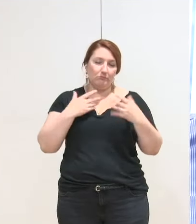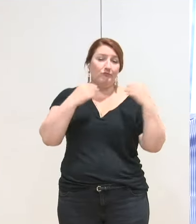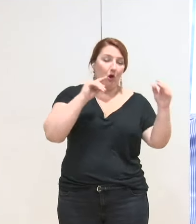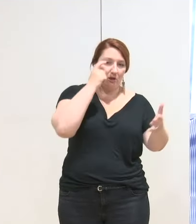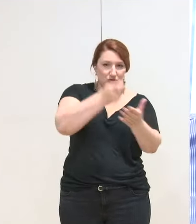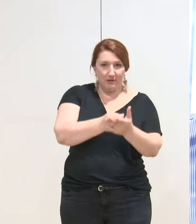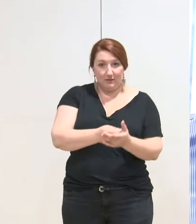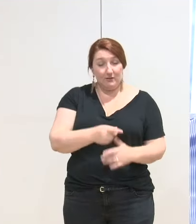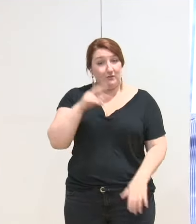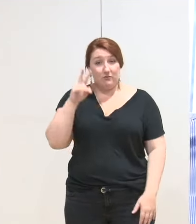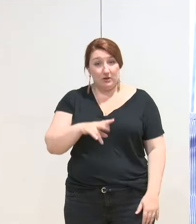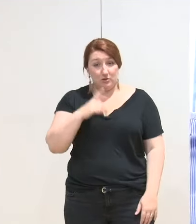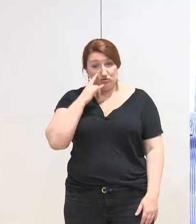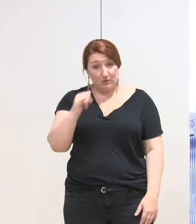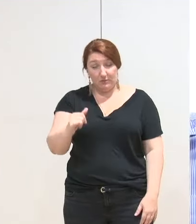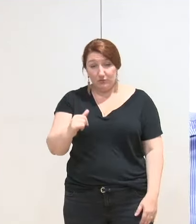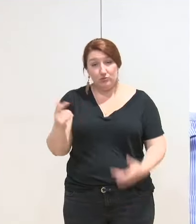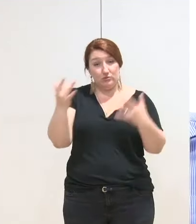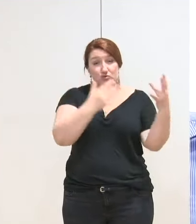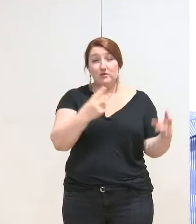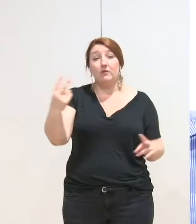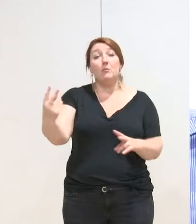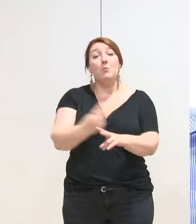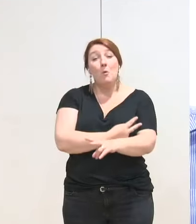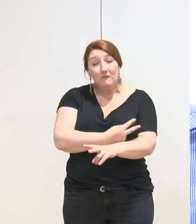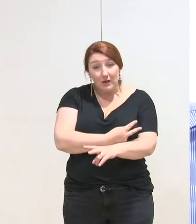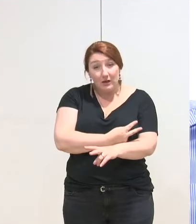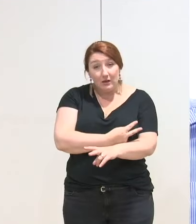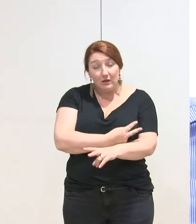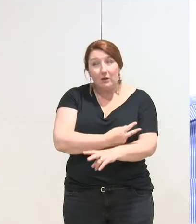chiffre depuis la crise financière de 2008